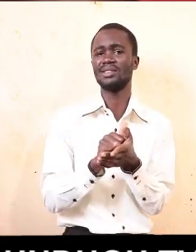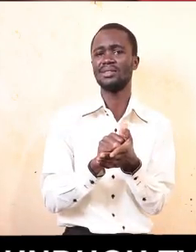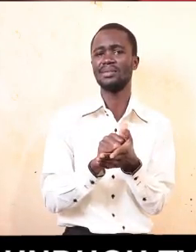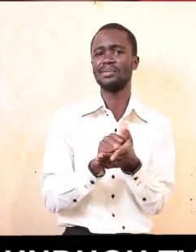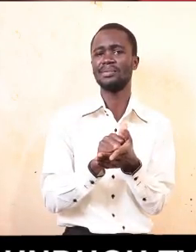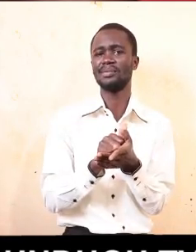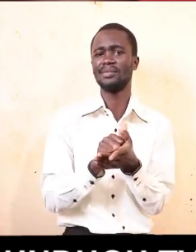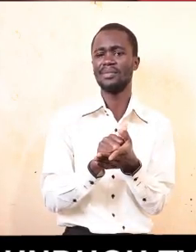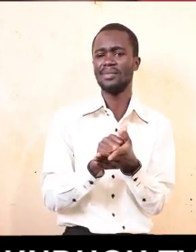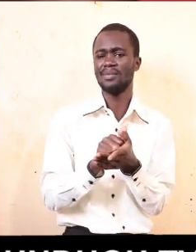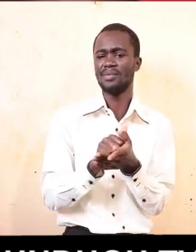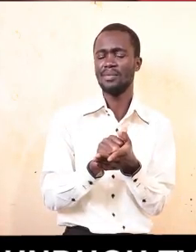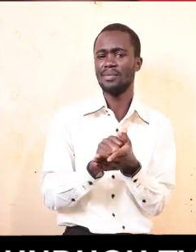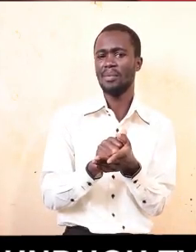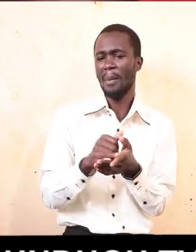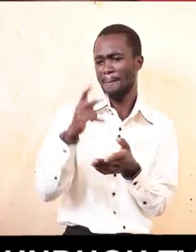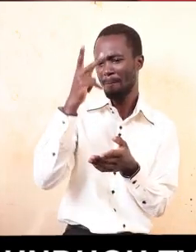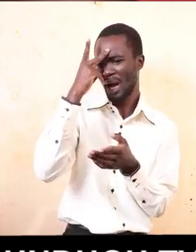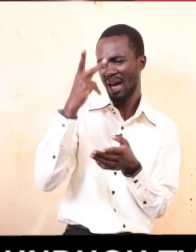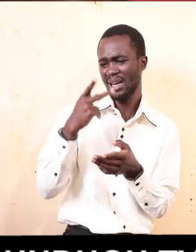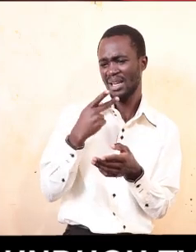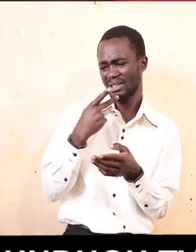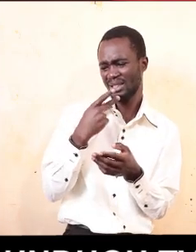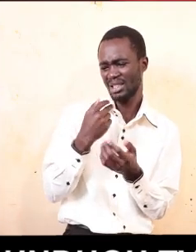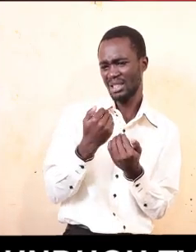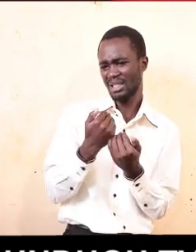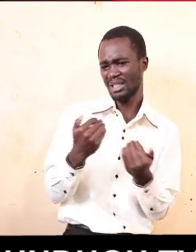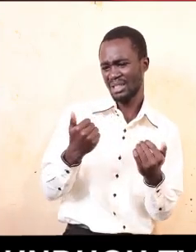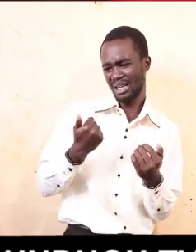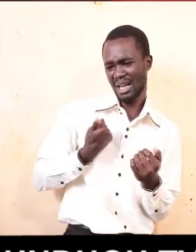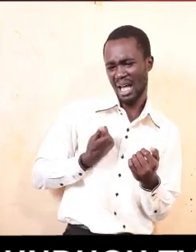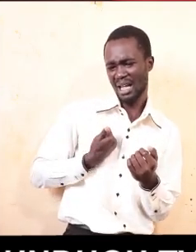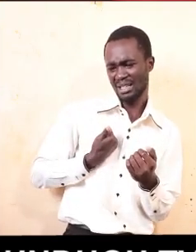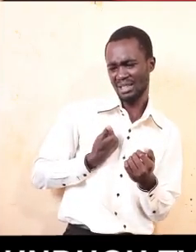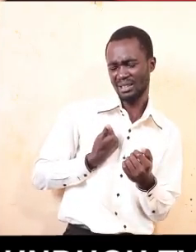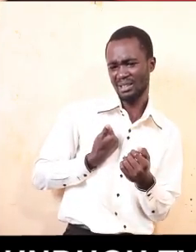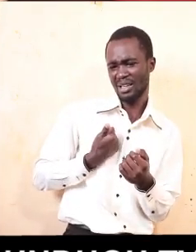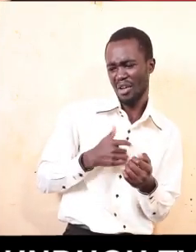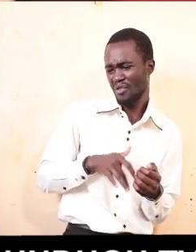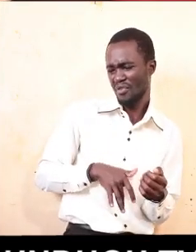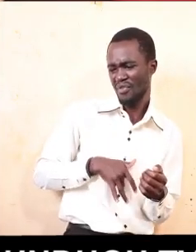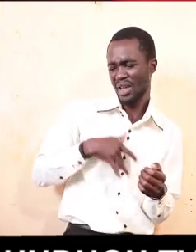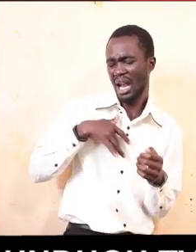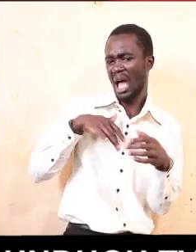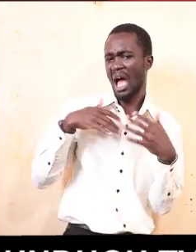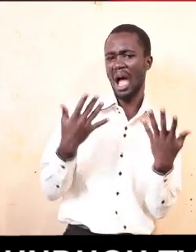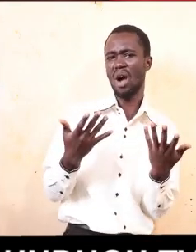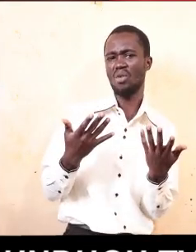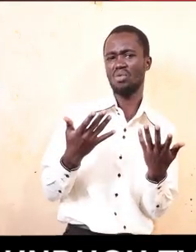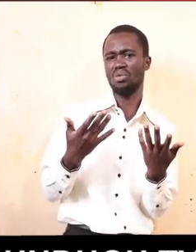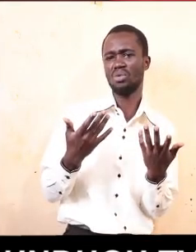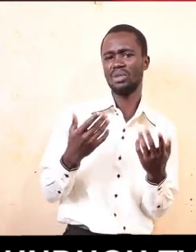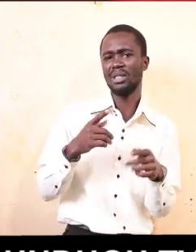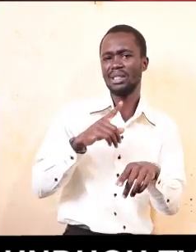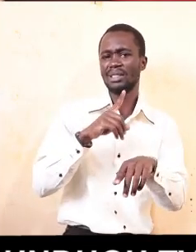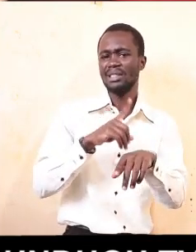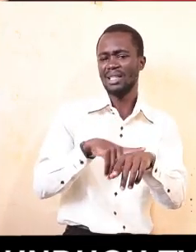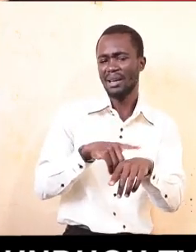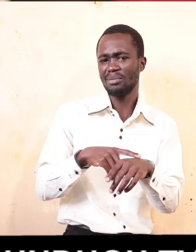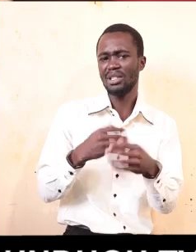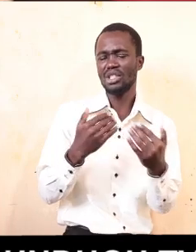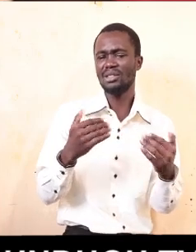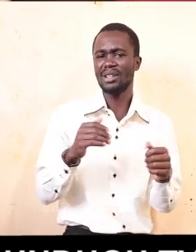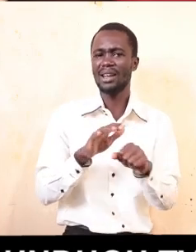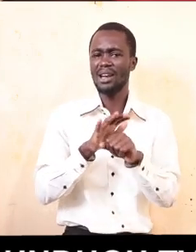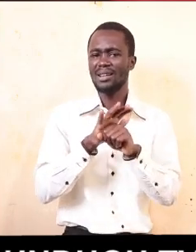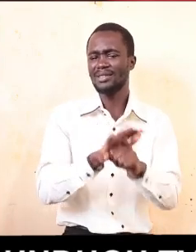wale wazazi wenye hawa watoto wakiona jambo hili linadhulumu watoto, linadhulumu